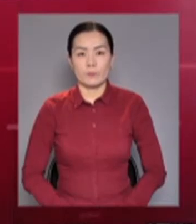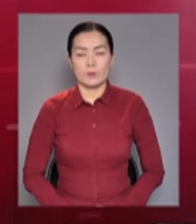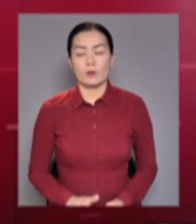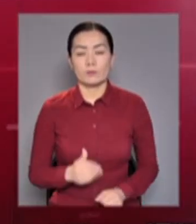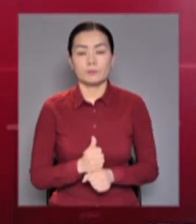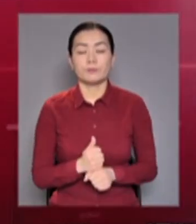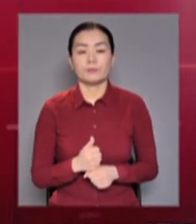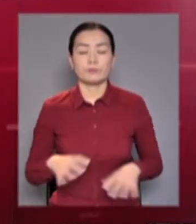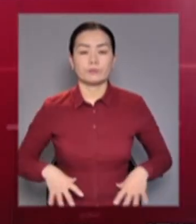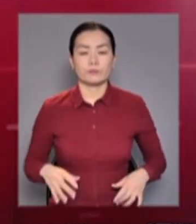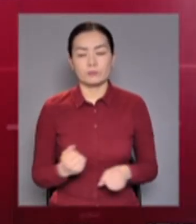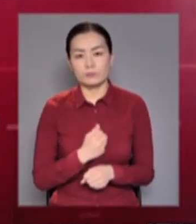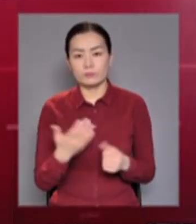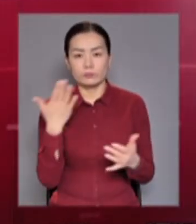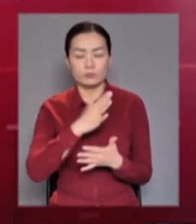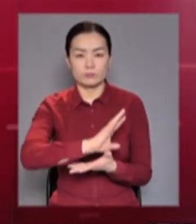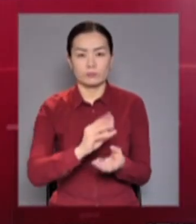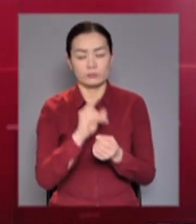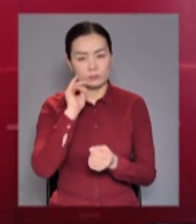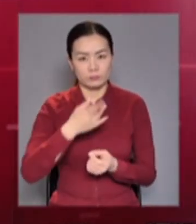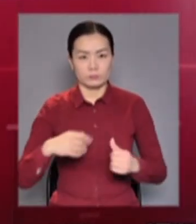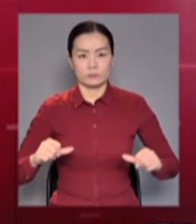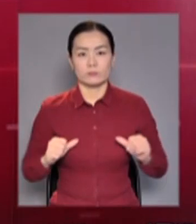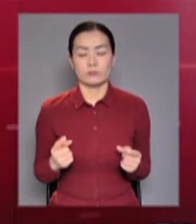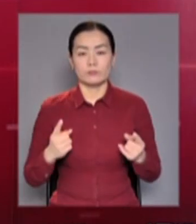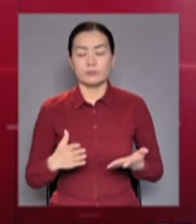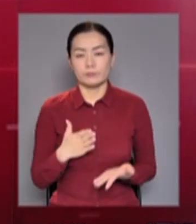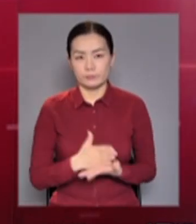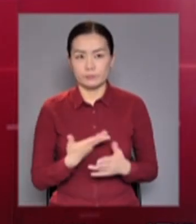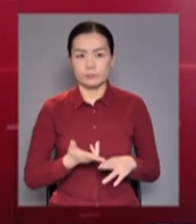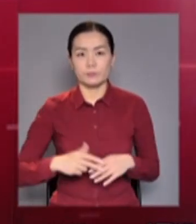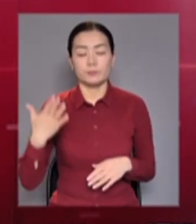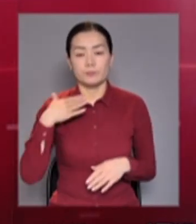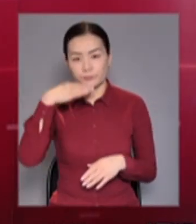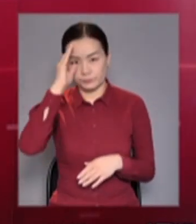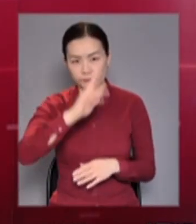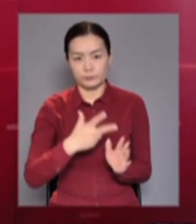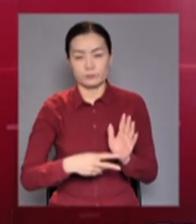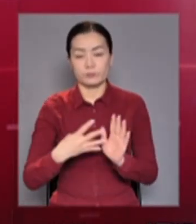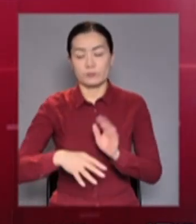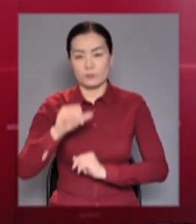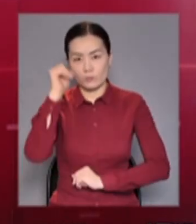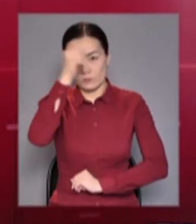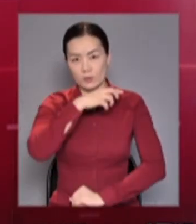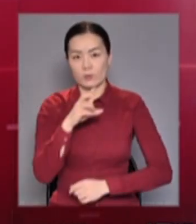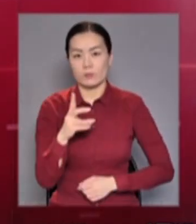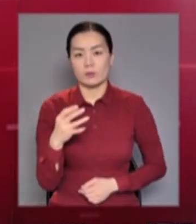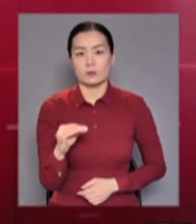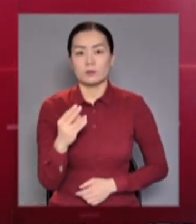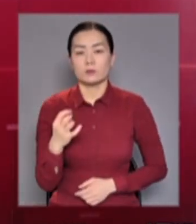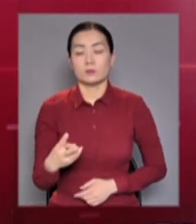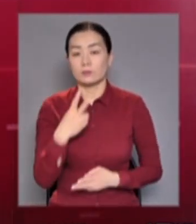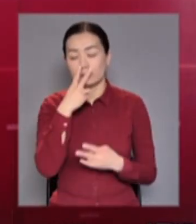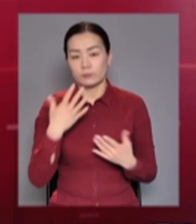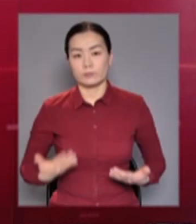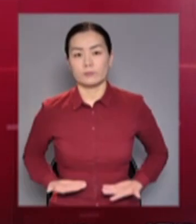Негизи атышабыз криминалдык кинонун психологияга тийгизер зыяны көп. Бурун акелерибиз 80-90 жылдары Брюс Ли, Джеки Чанды көрүп неше